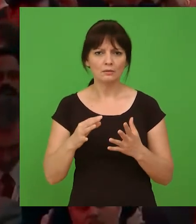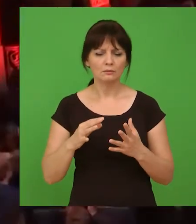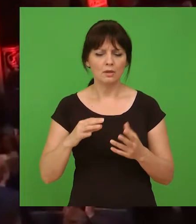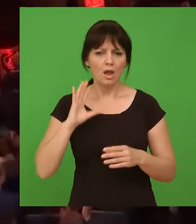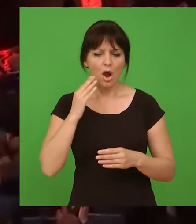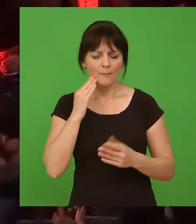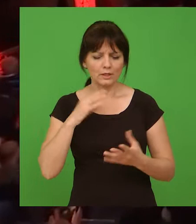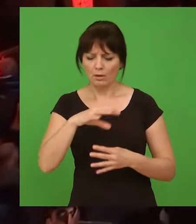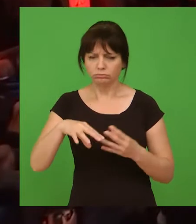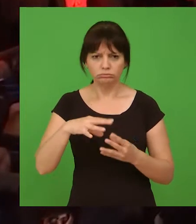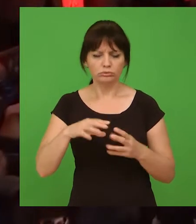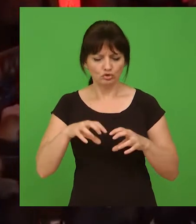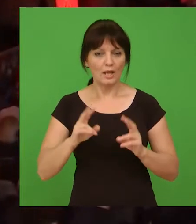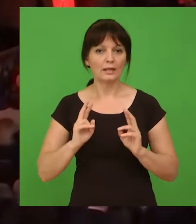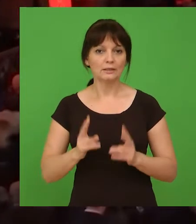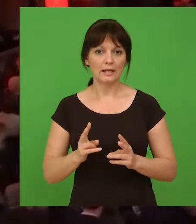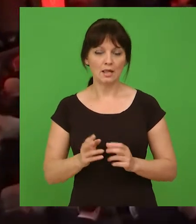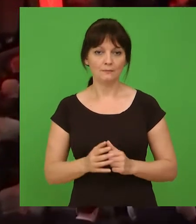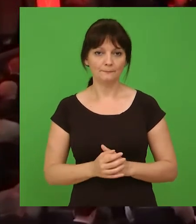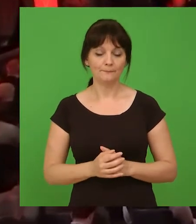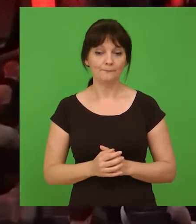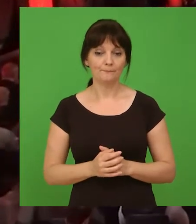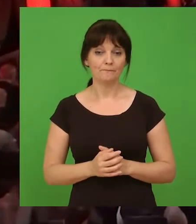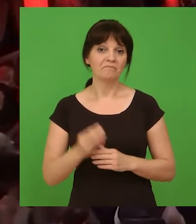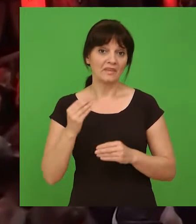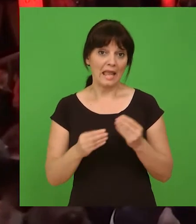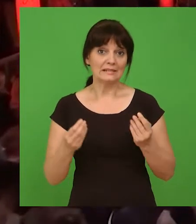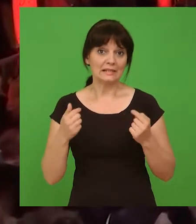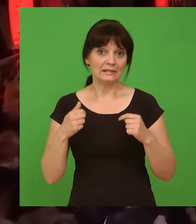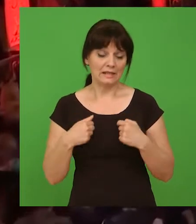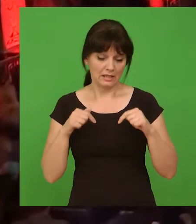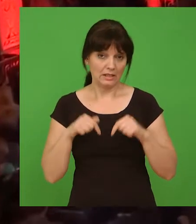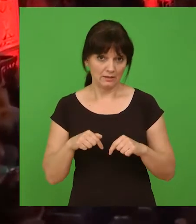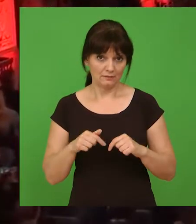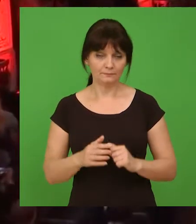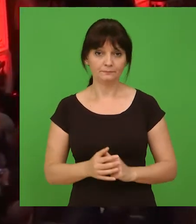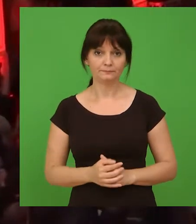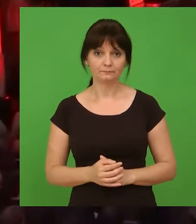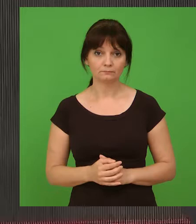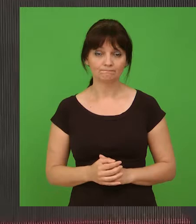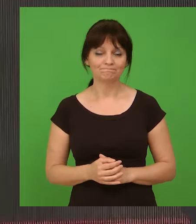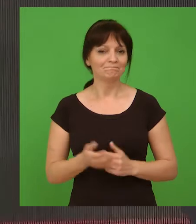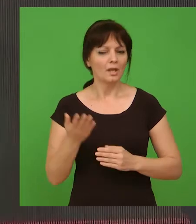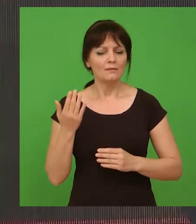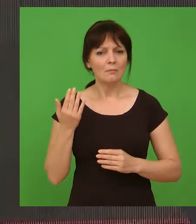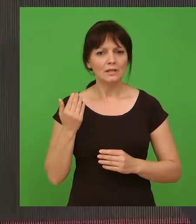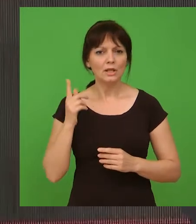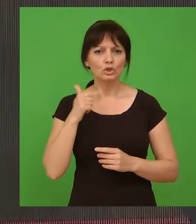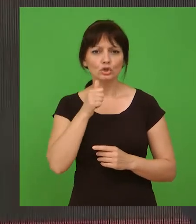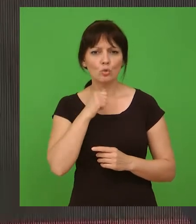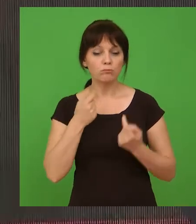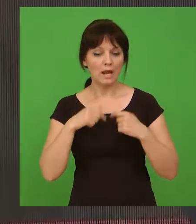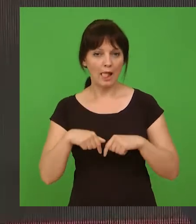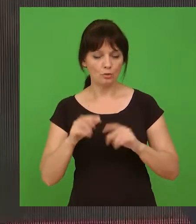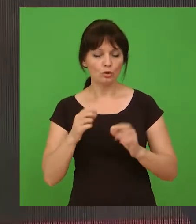Amerikát, hogy cselekedjen. Ez hozott el ma engem ide. Nem oly rég Trump elnök helyesen